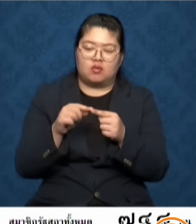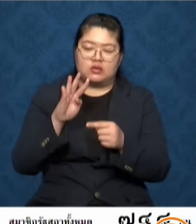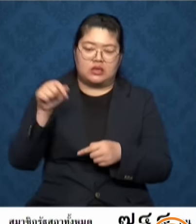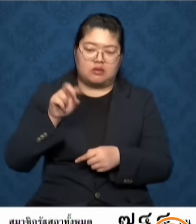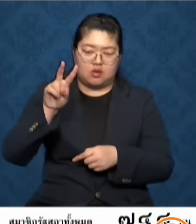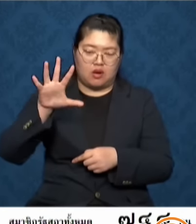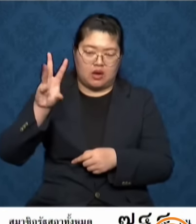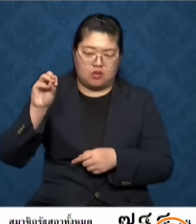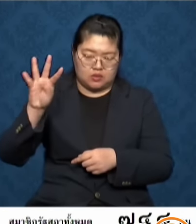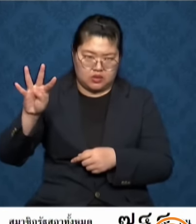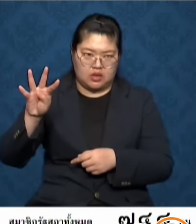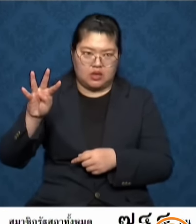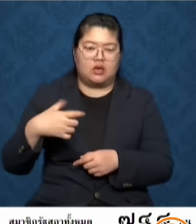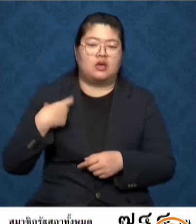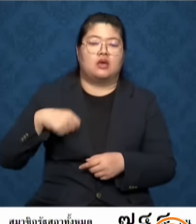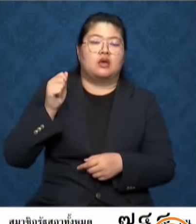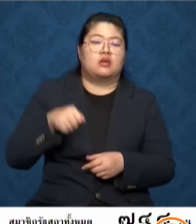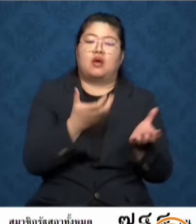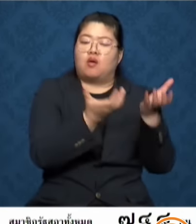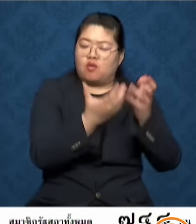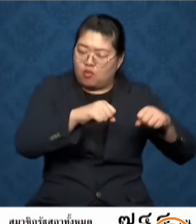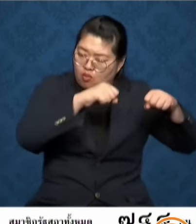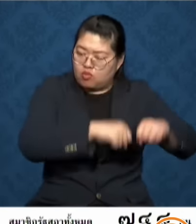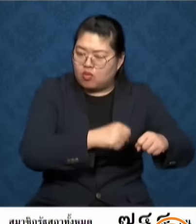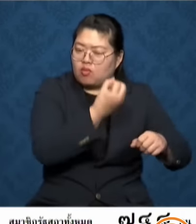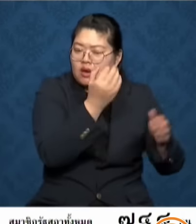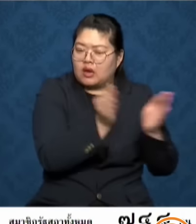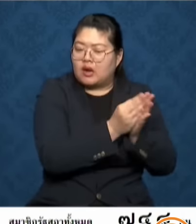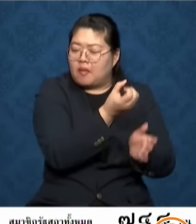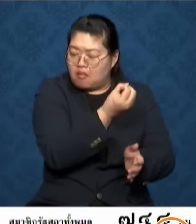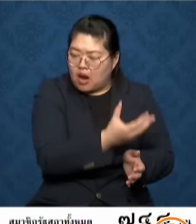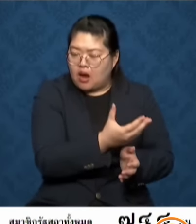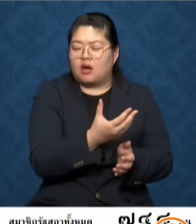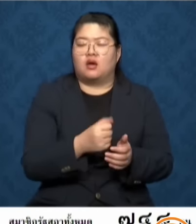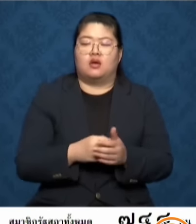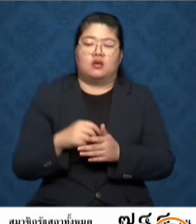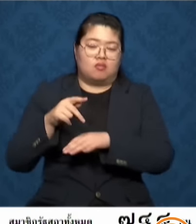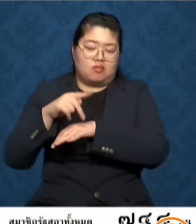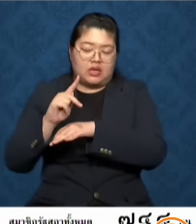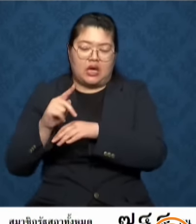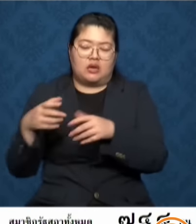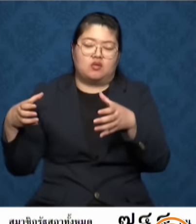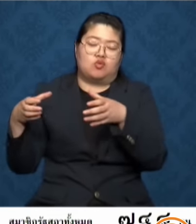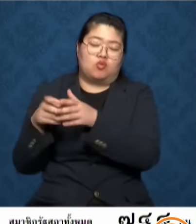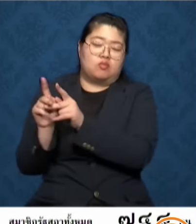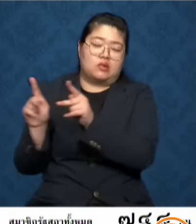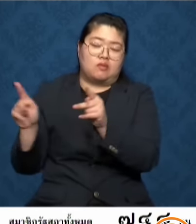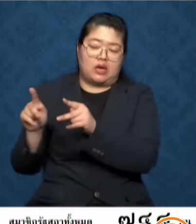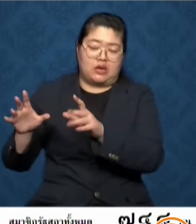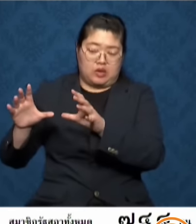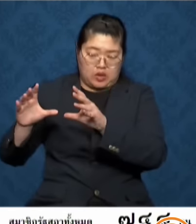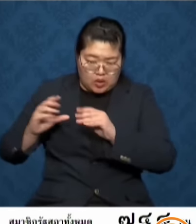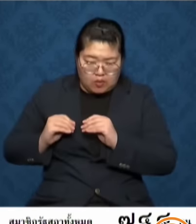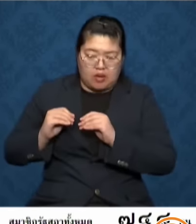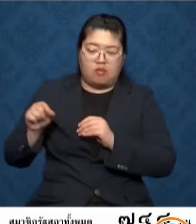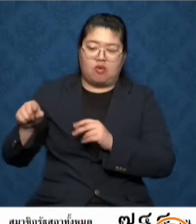ทางกัคำวษัยของ ตัราการเสียงข้างมากแต่ยกกตัสนใจที่เกิดขึ้นจากการทขณะกรมการของท่านเองก็ยอมรกผมเ